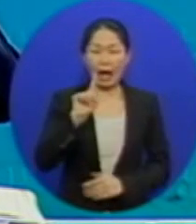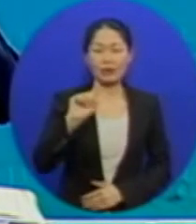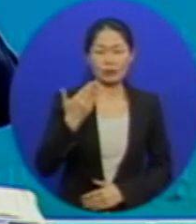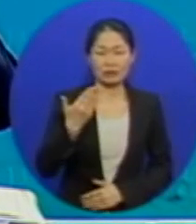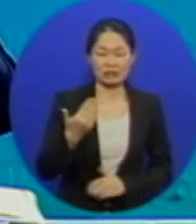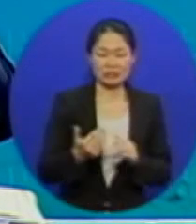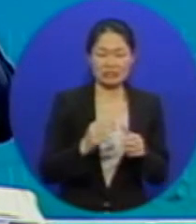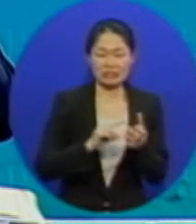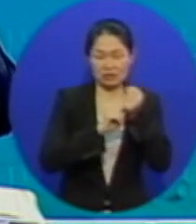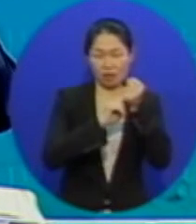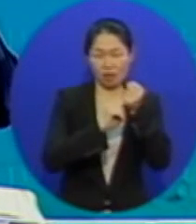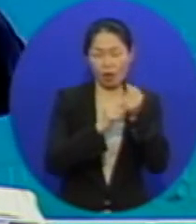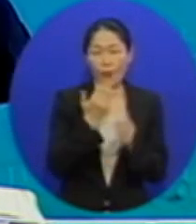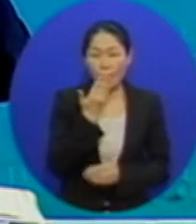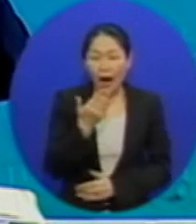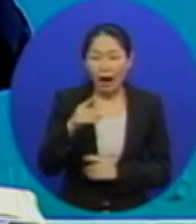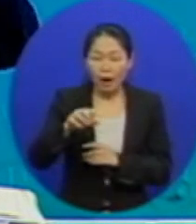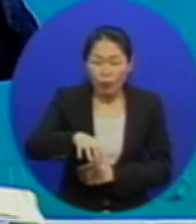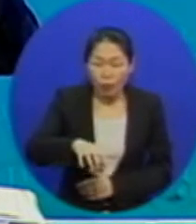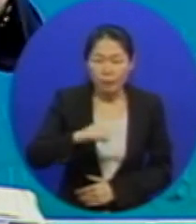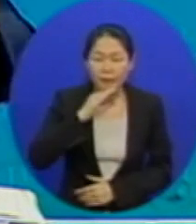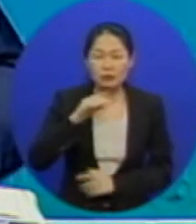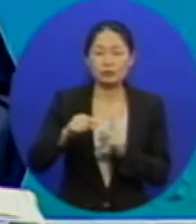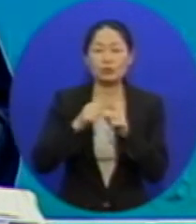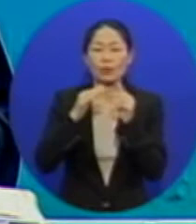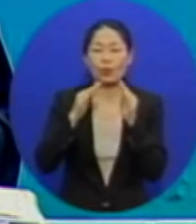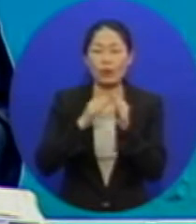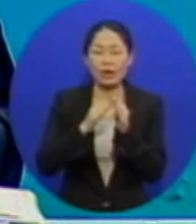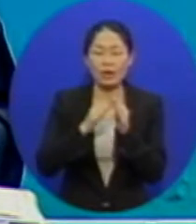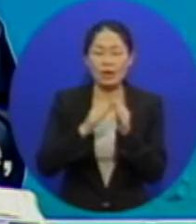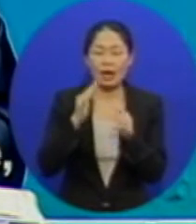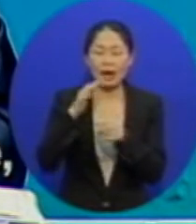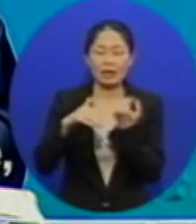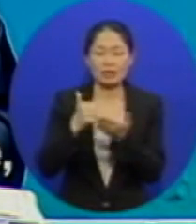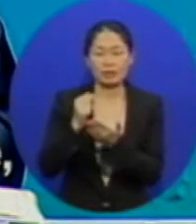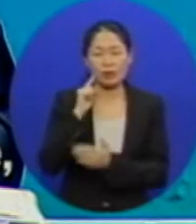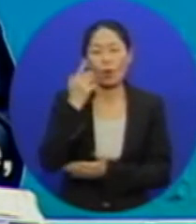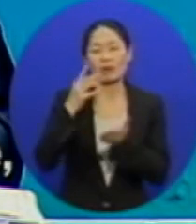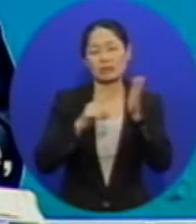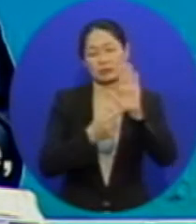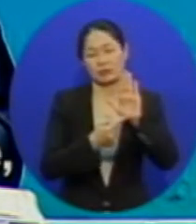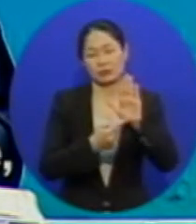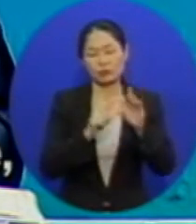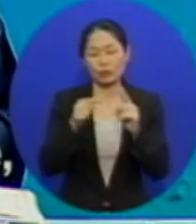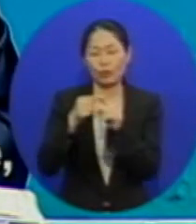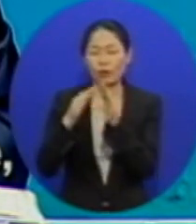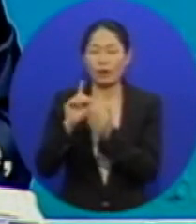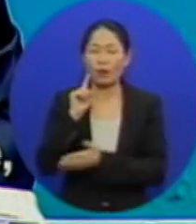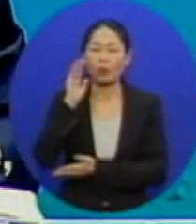교회가 하나님의 영광을 드러내는 조에 요 그의 교회의 영광이에요